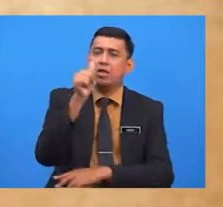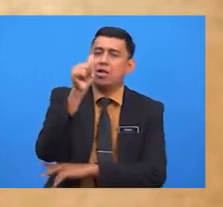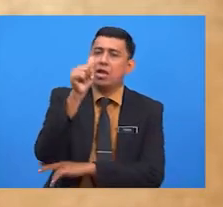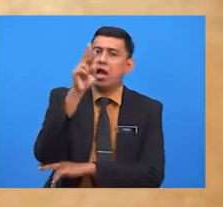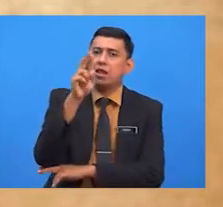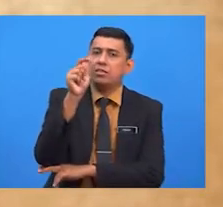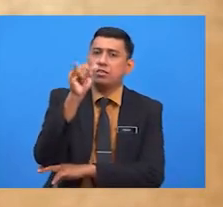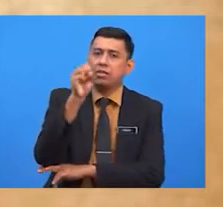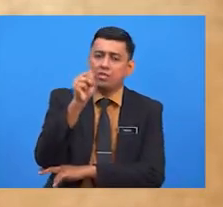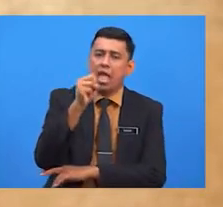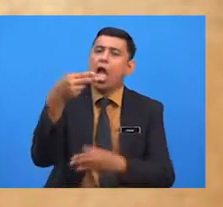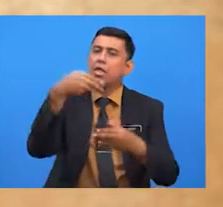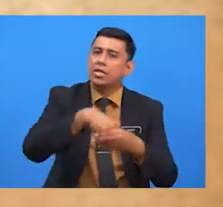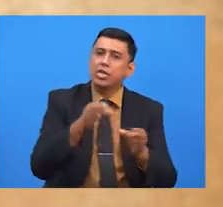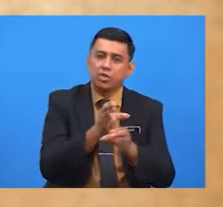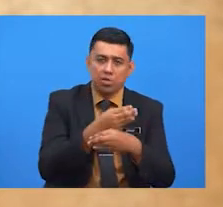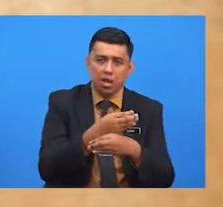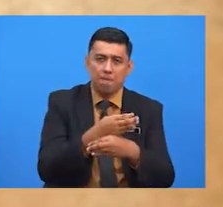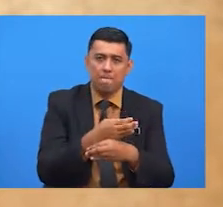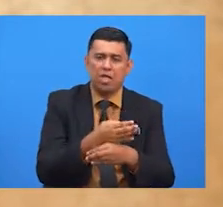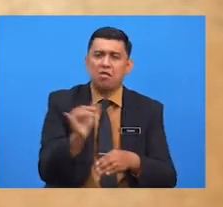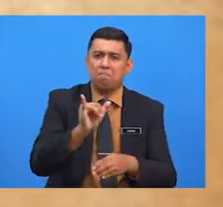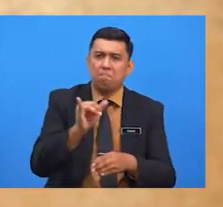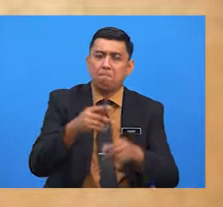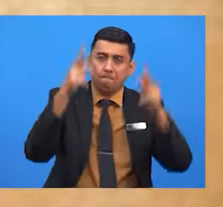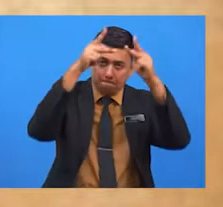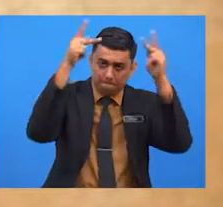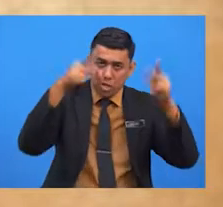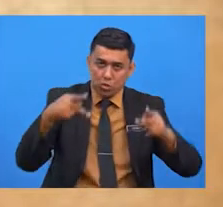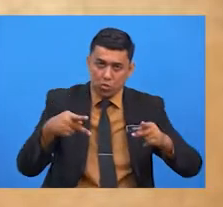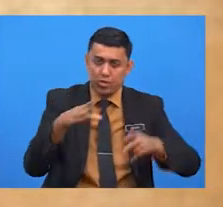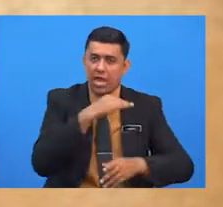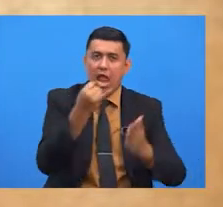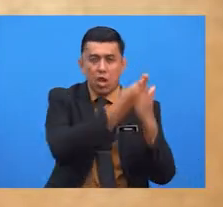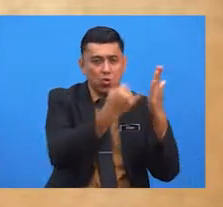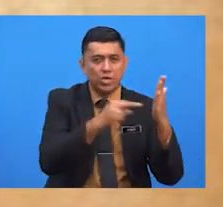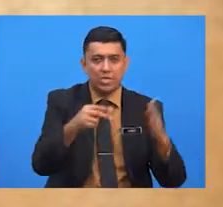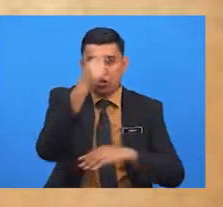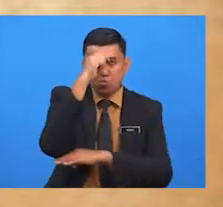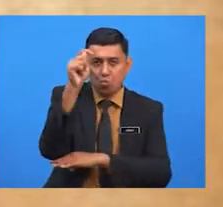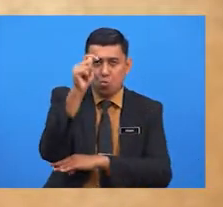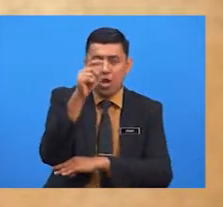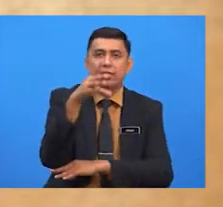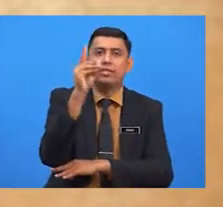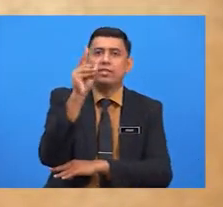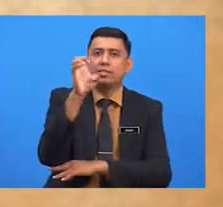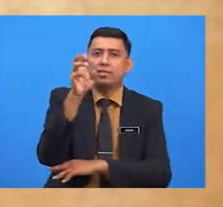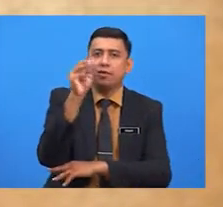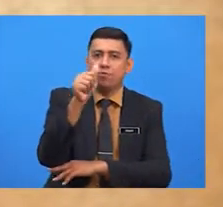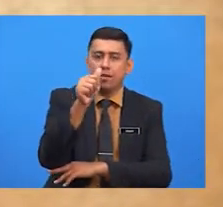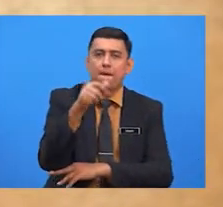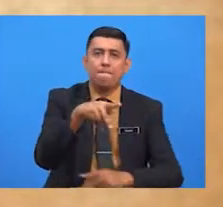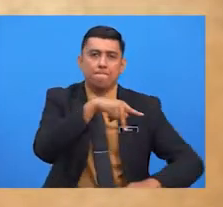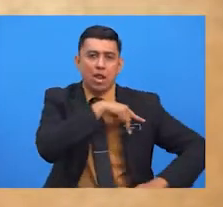menghasilkan ciptaan berupa patung dan lukisan Tuhan dan dewa, pahlawan dan